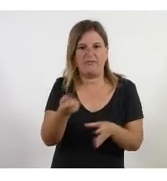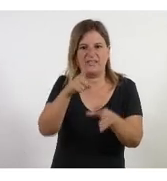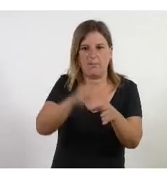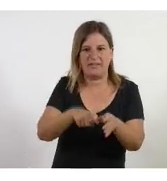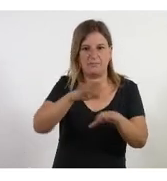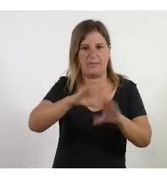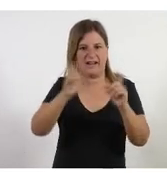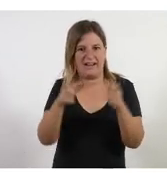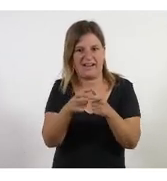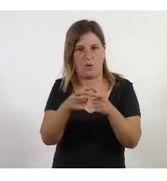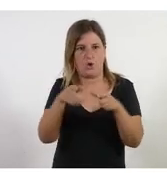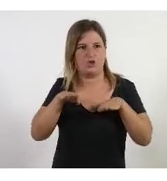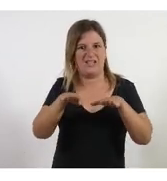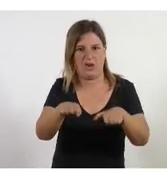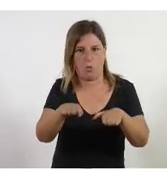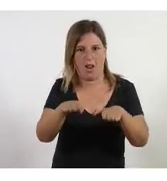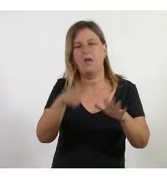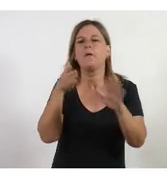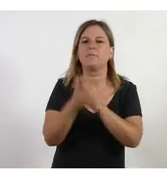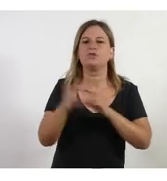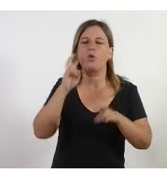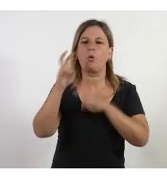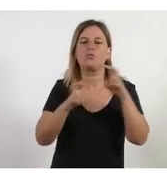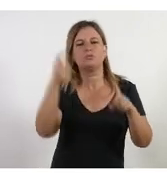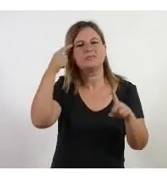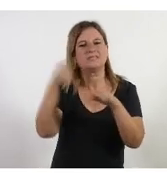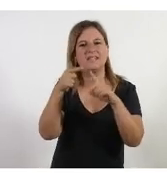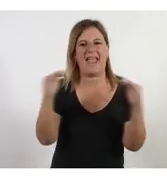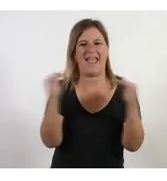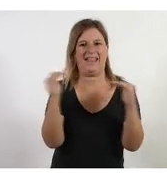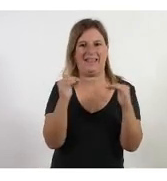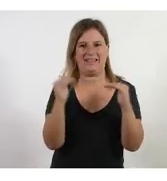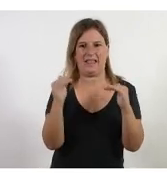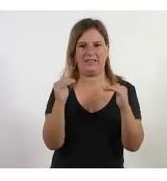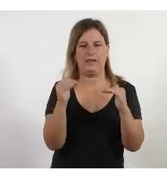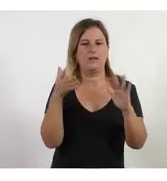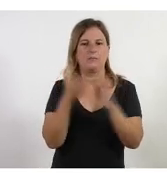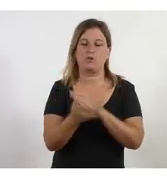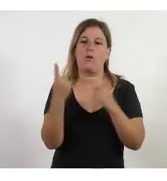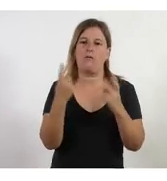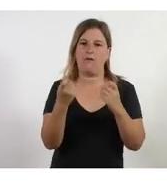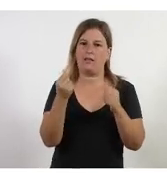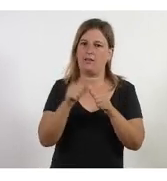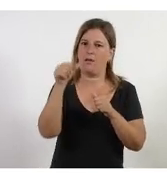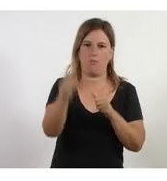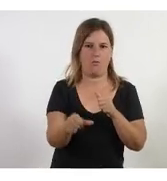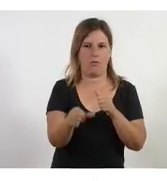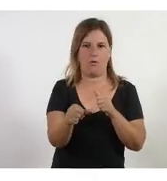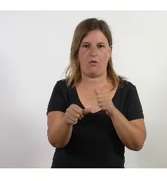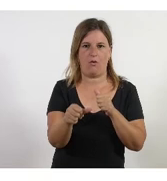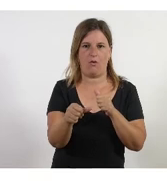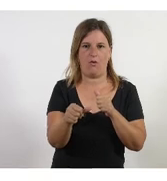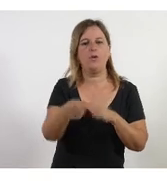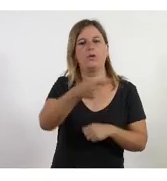que persones que aprenen d'una altra manera. No? Per tant, crec que és un camí molt llarg que recorre. En alguns aspectes estem molt millor,